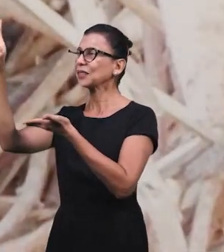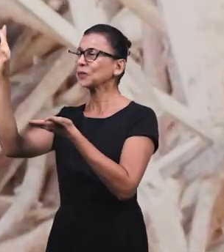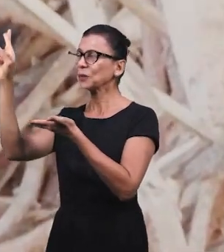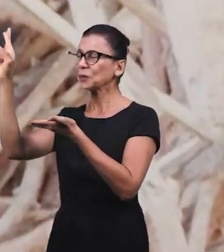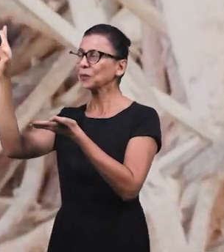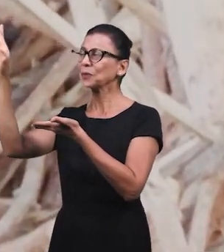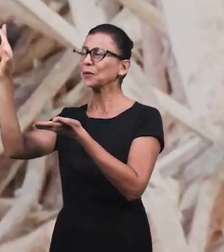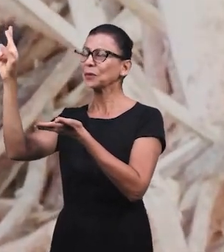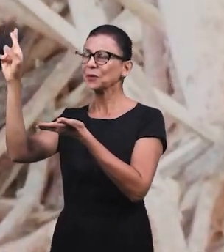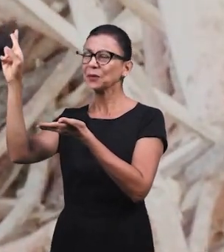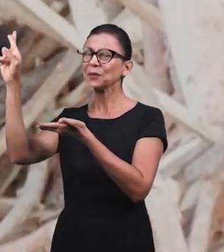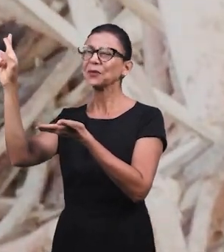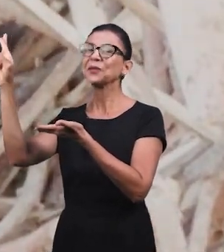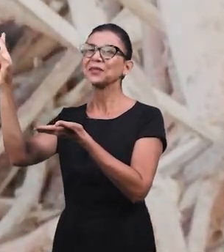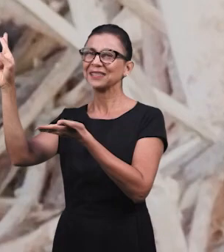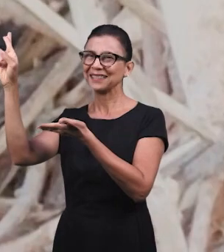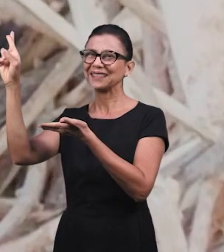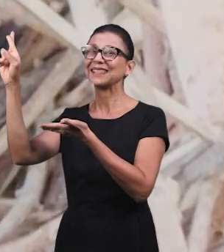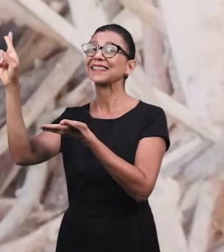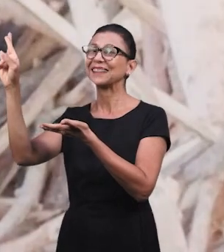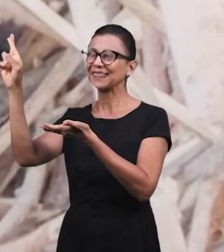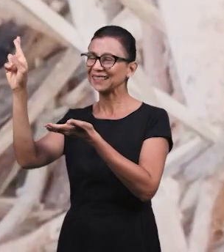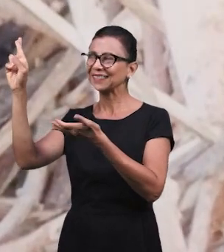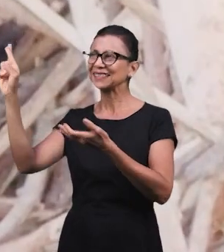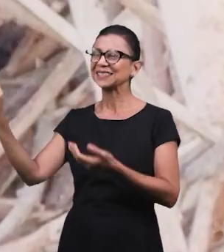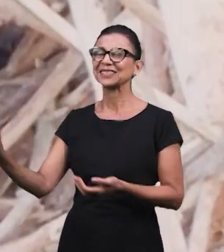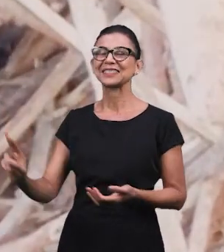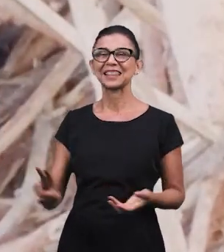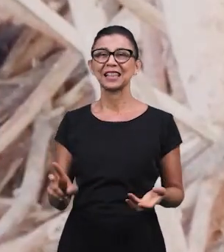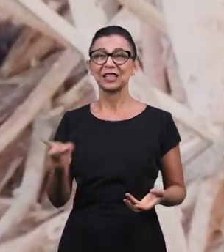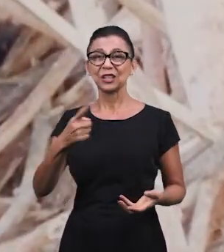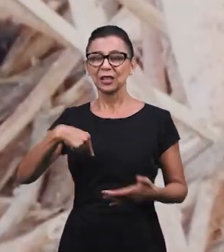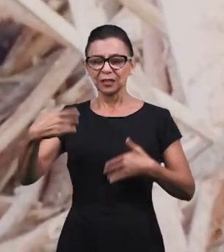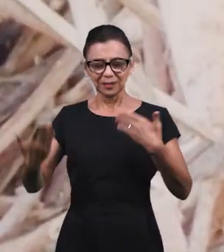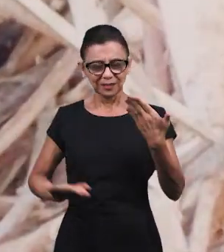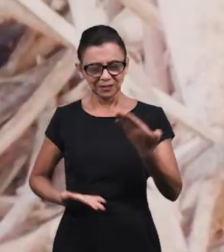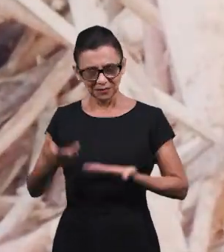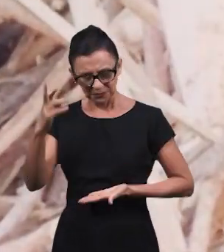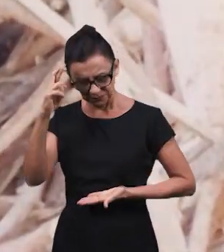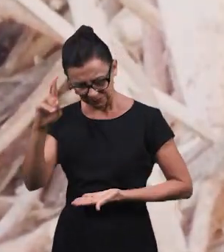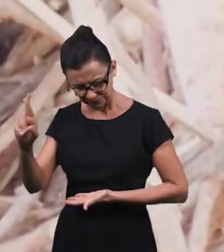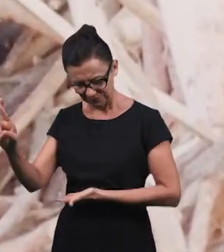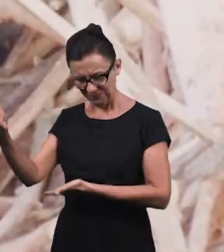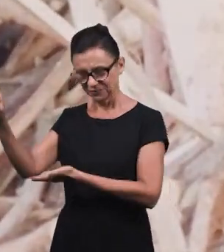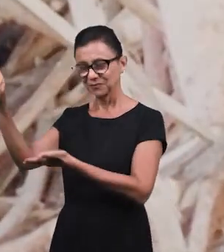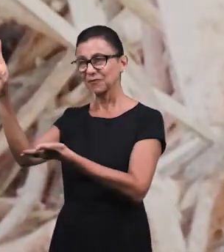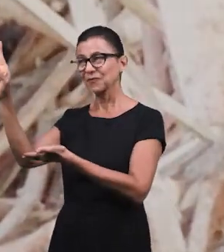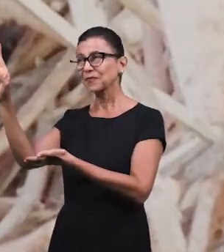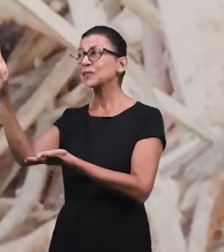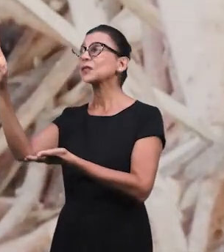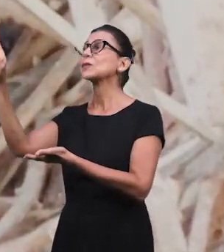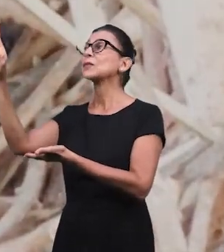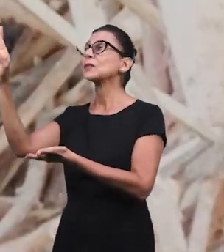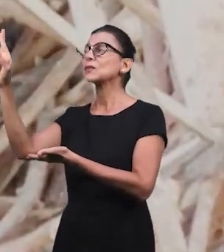Господь. Мы слуги Твои. О нас ты печешься с любовью.